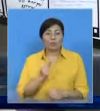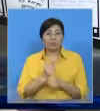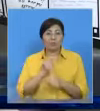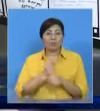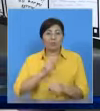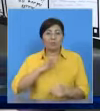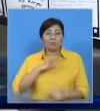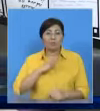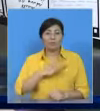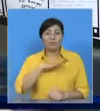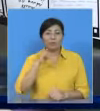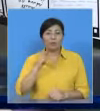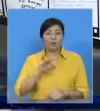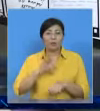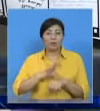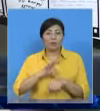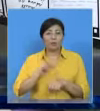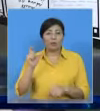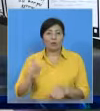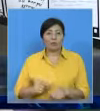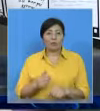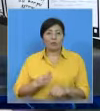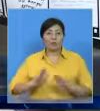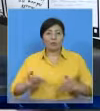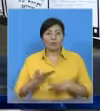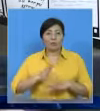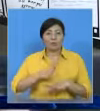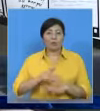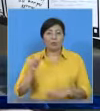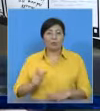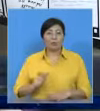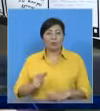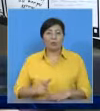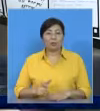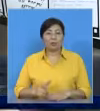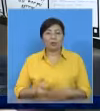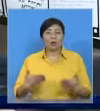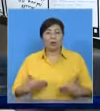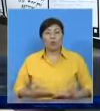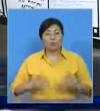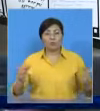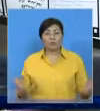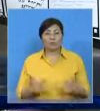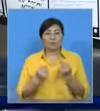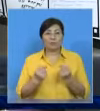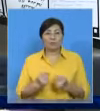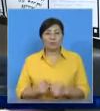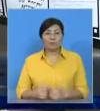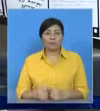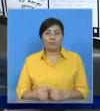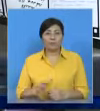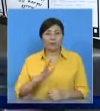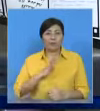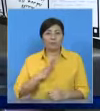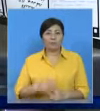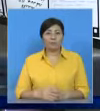көптеген науқастарды, қатаң науқастарды жанына араша болып өмірге